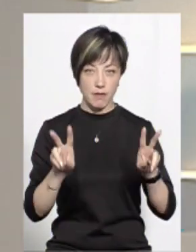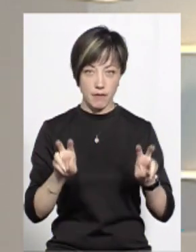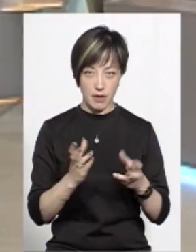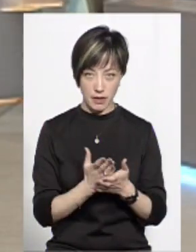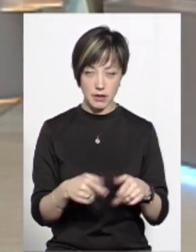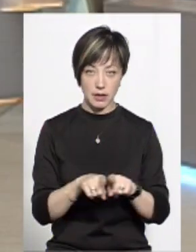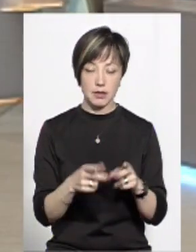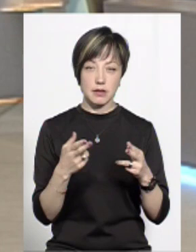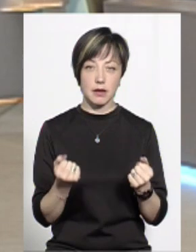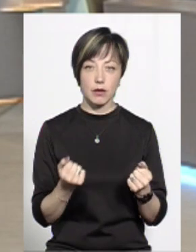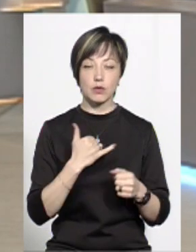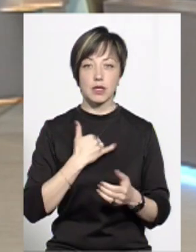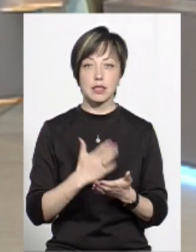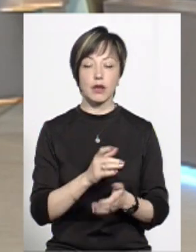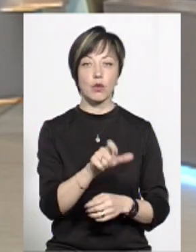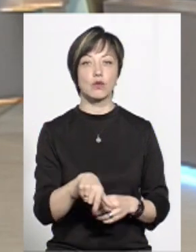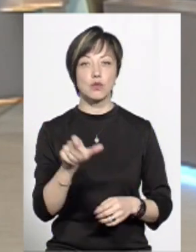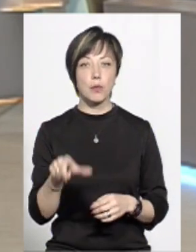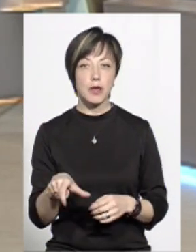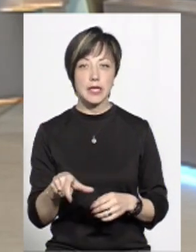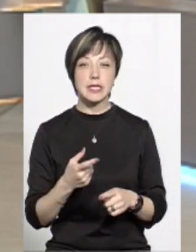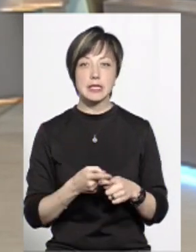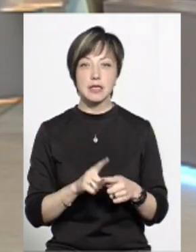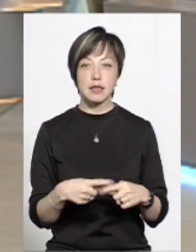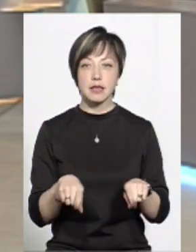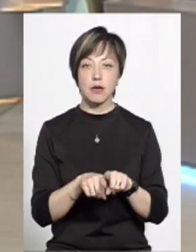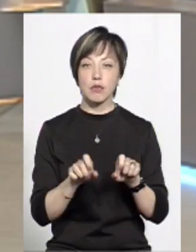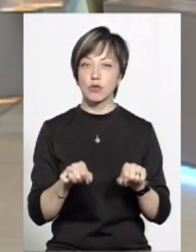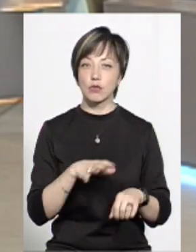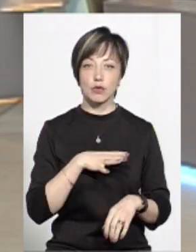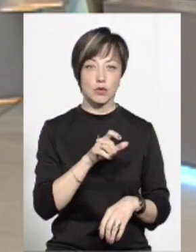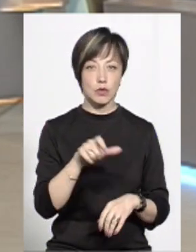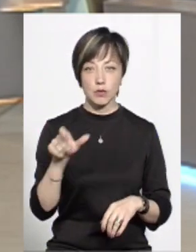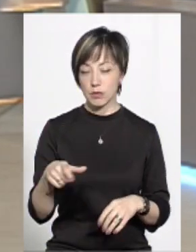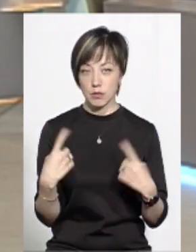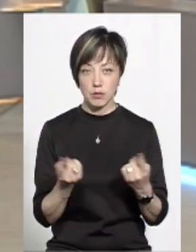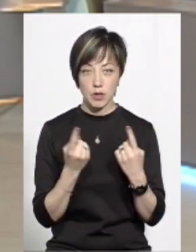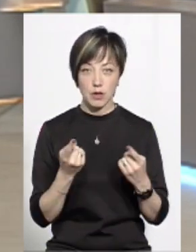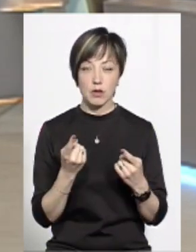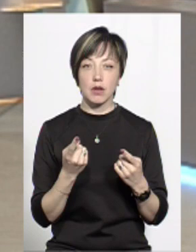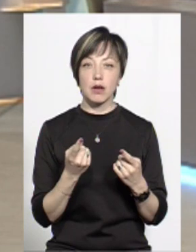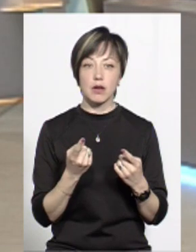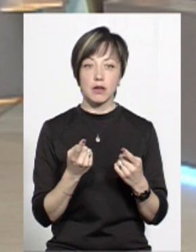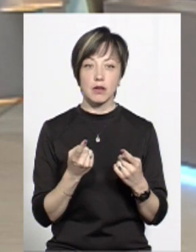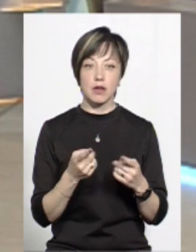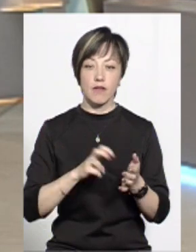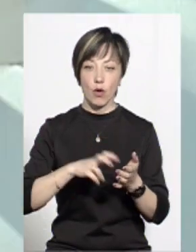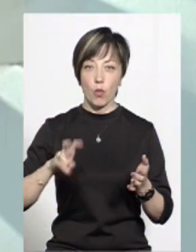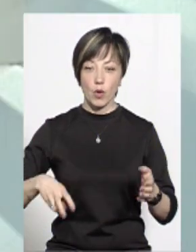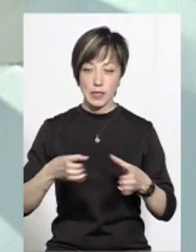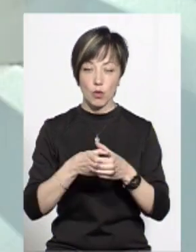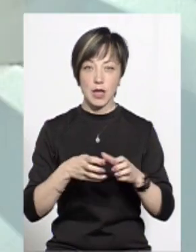само вони? Так, є такі в нас особи, це так само можуть бути фізичні особи громадяни, вони виходять із кола